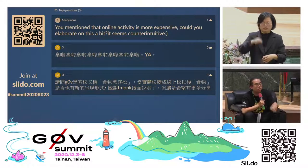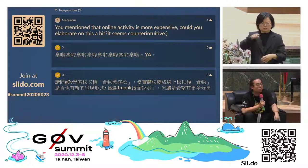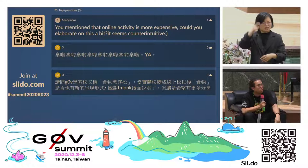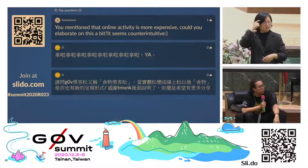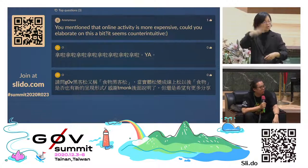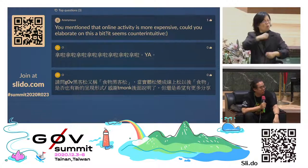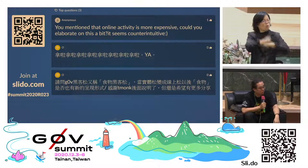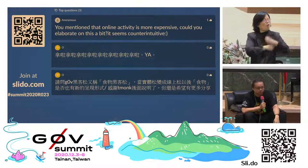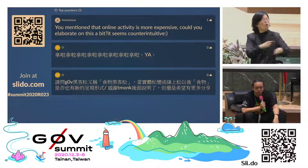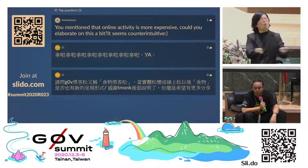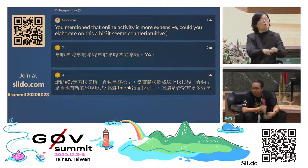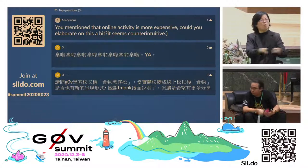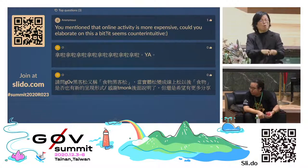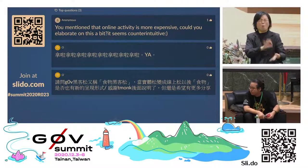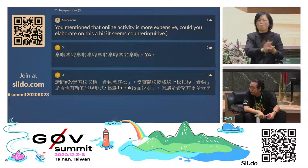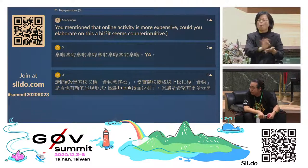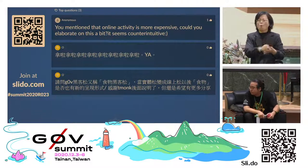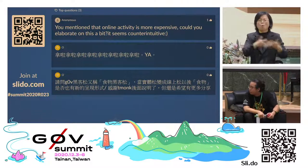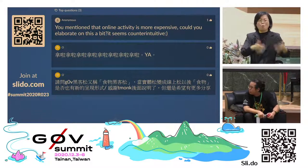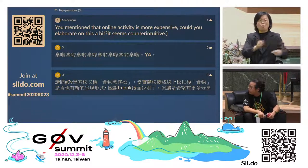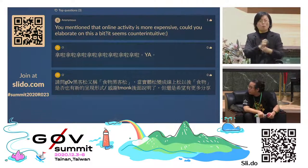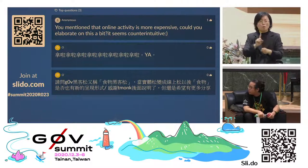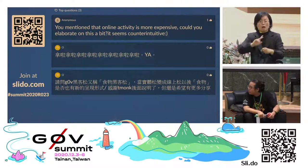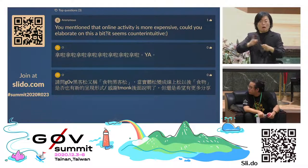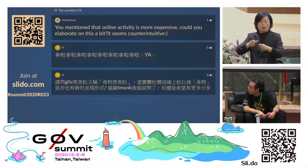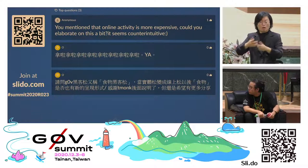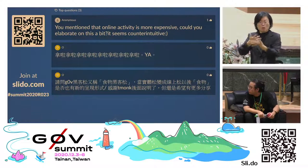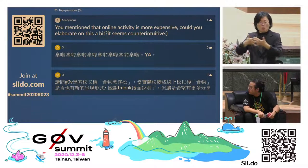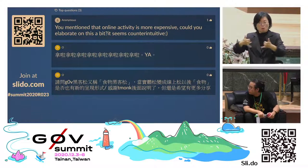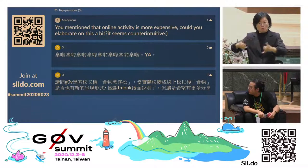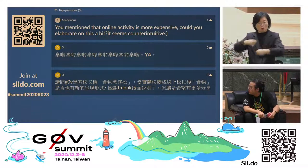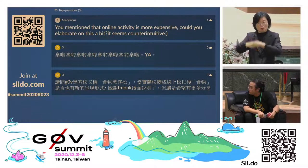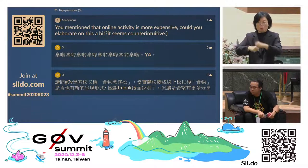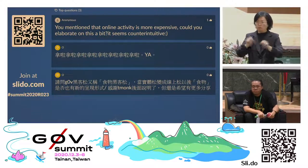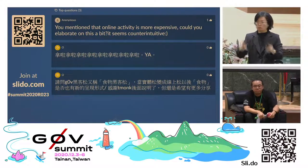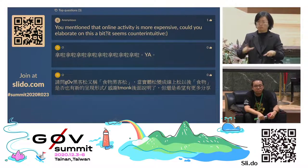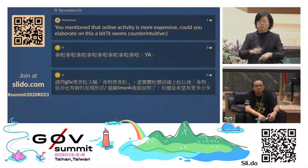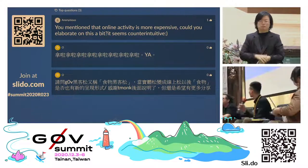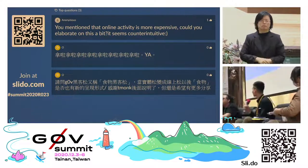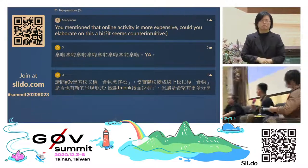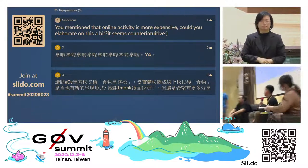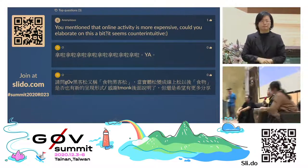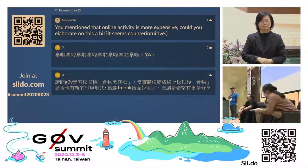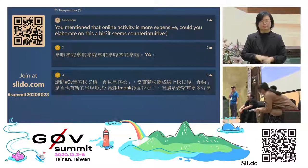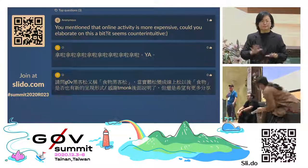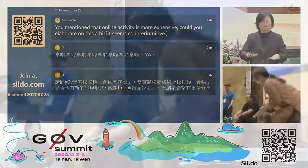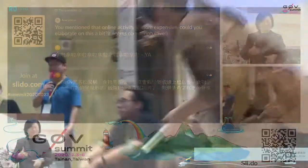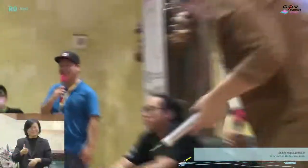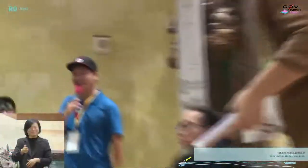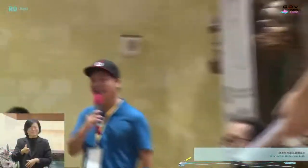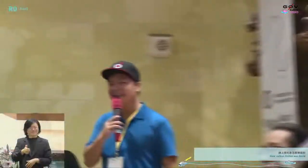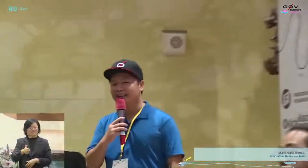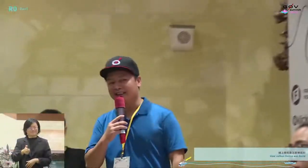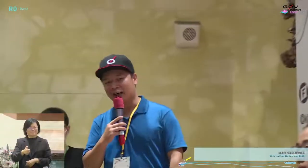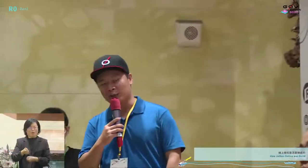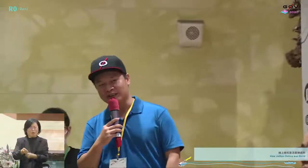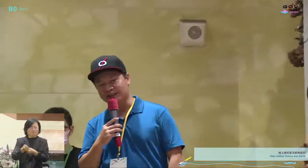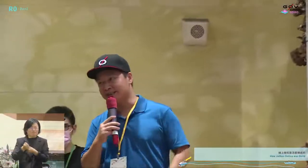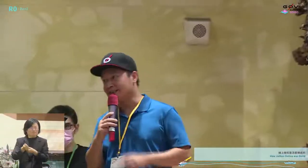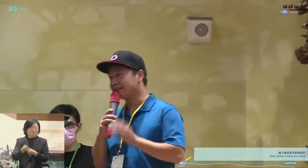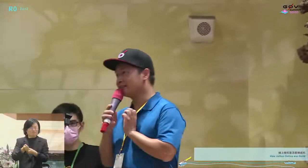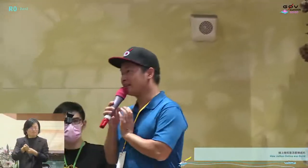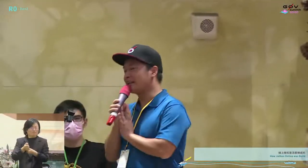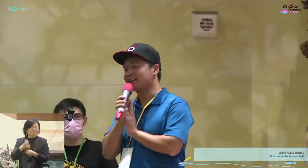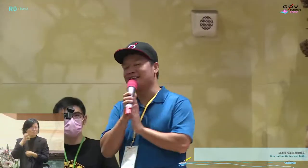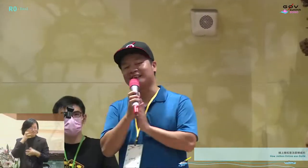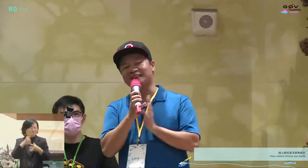working的這樣子對OK好那今天我們非常謝謝舊窗團跟我們分享這麼多的經驗那我們